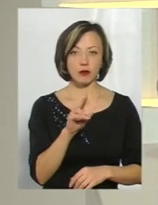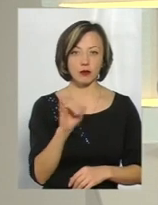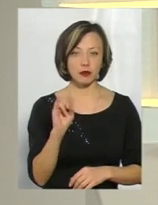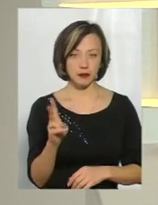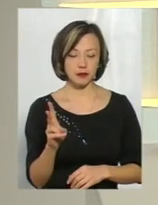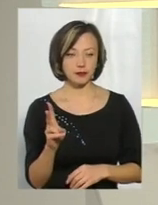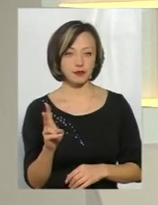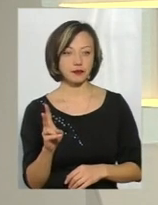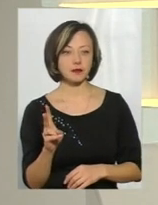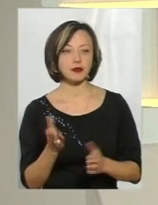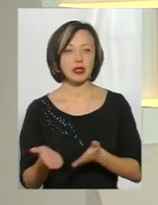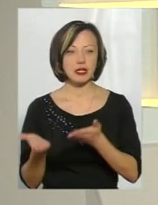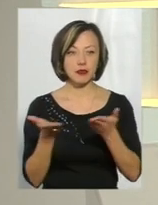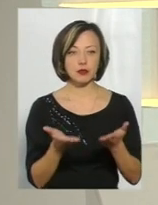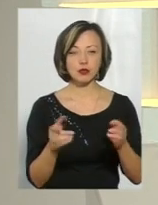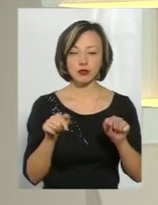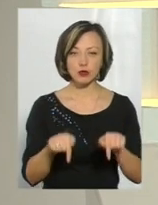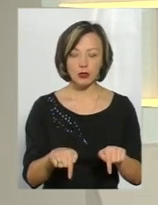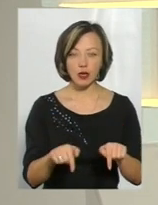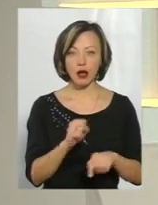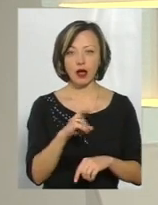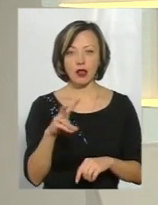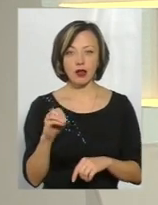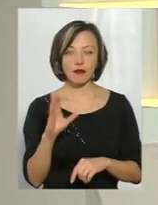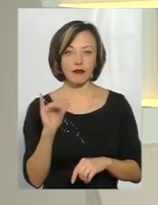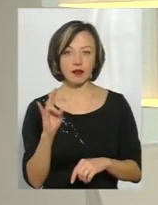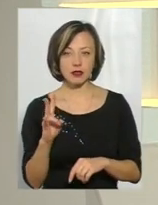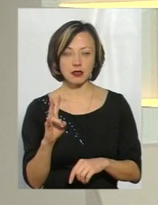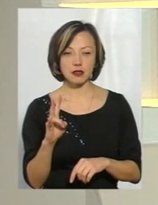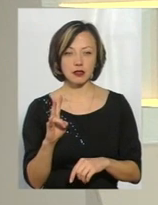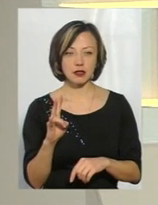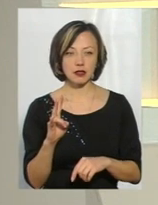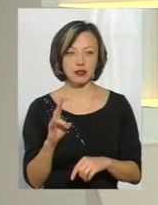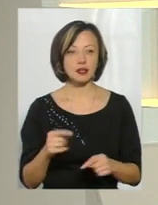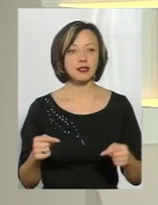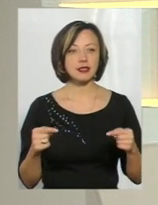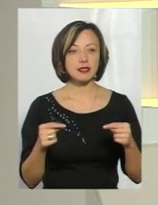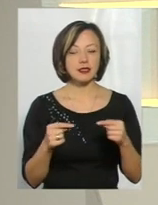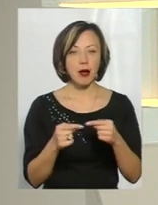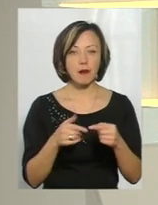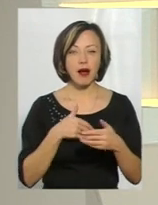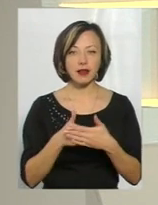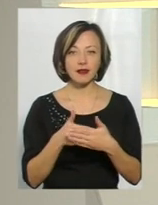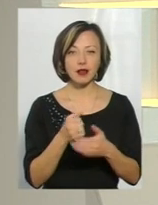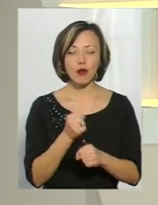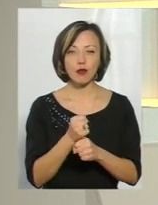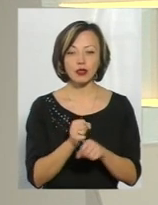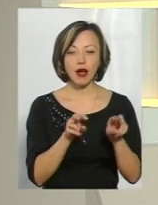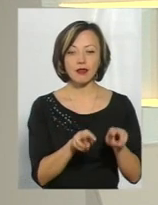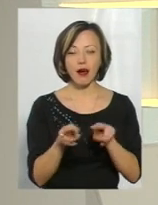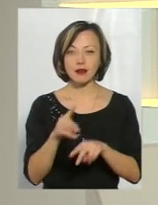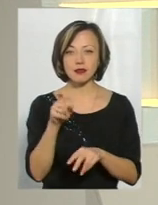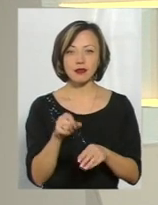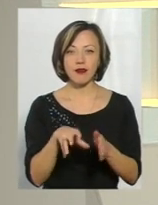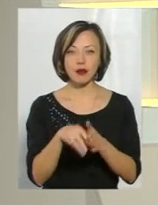Він, власне, ми його запрошували сюди до нас у студію. Однак саме активна робота щодо нагляду за